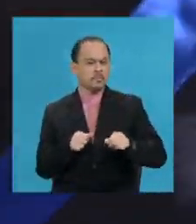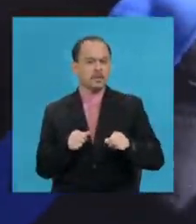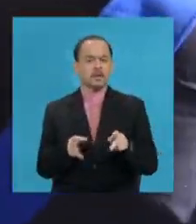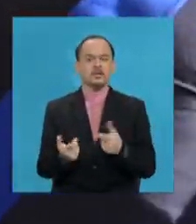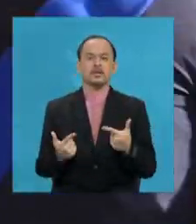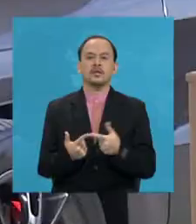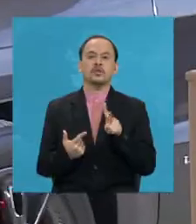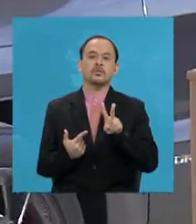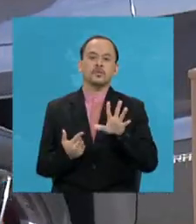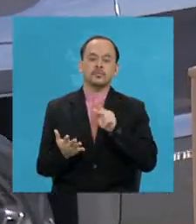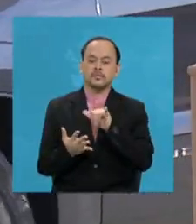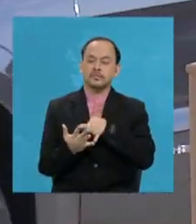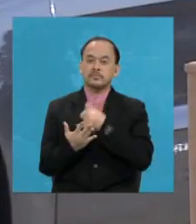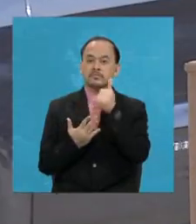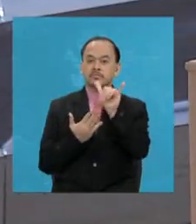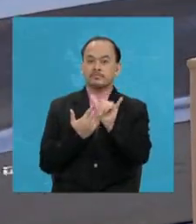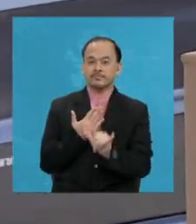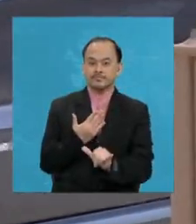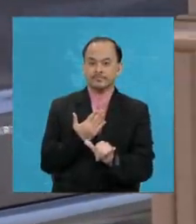25juli nanti